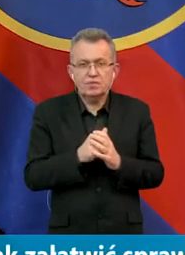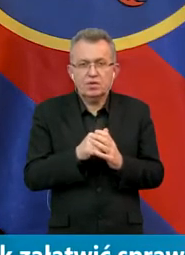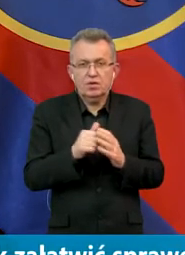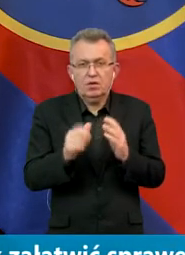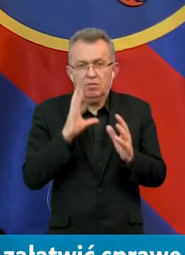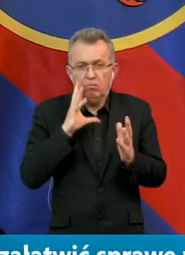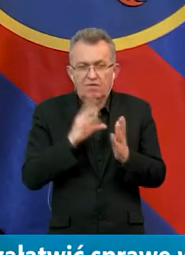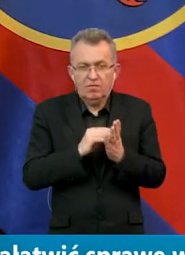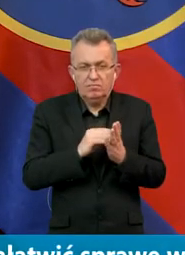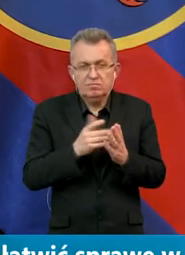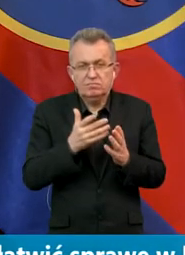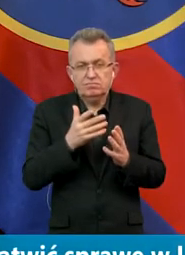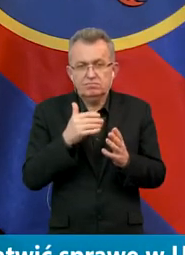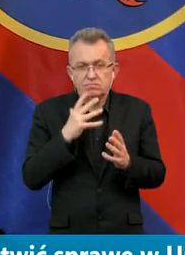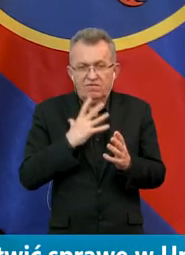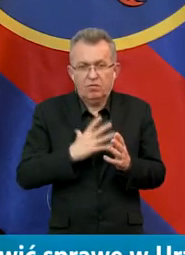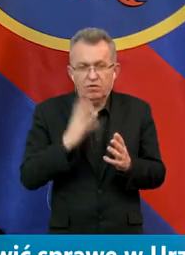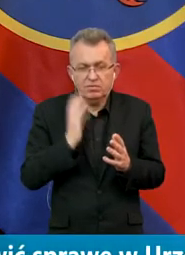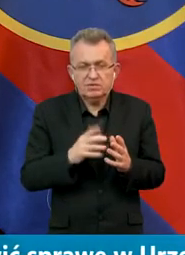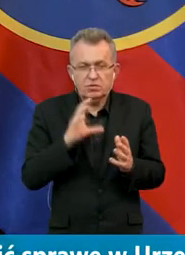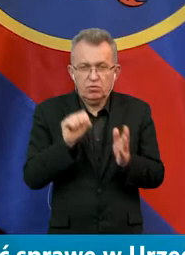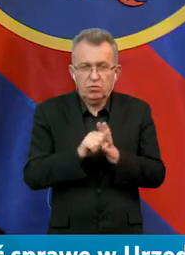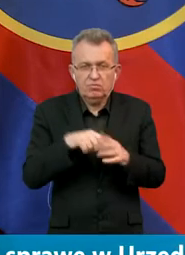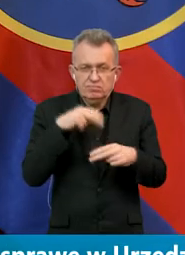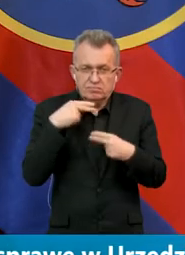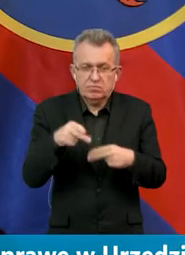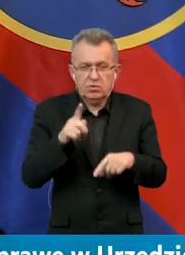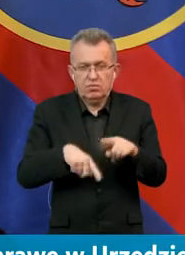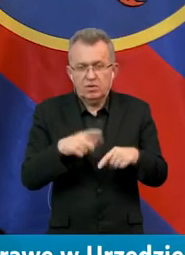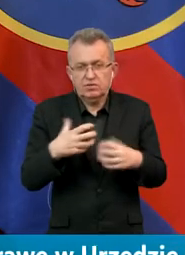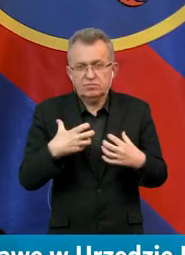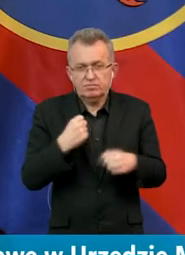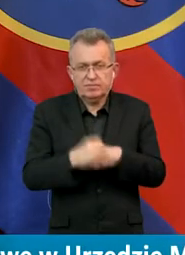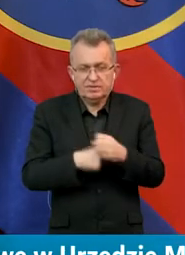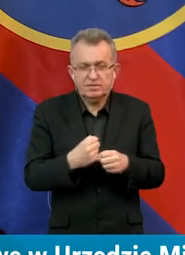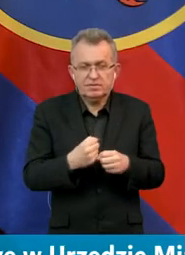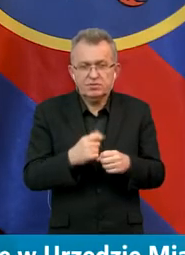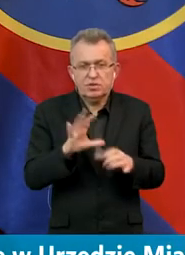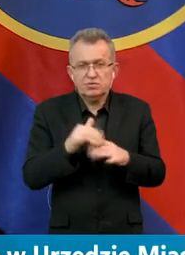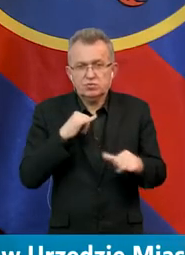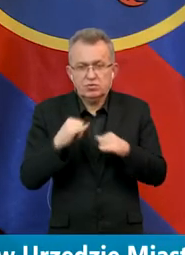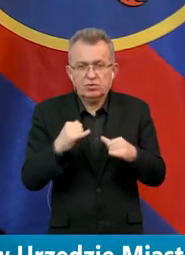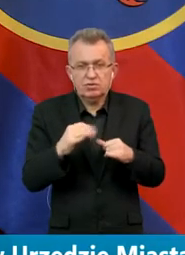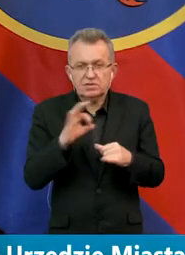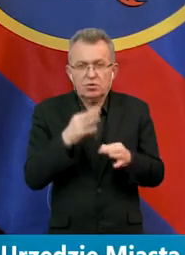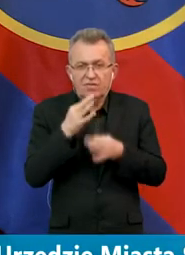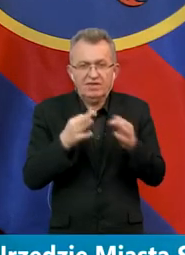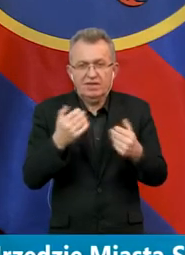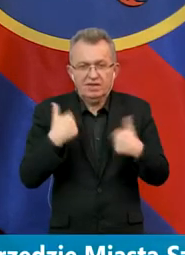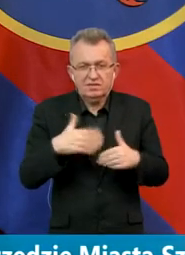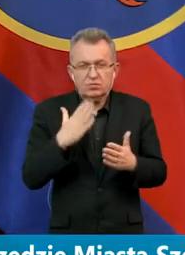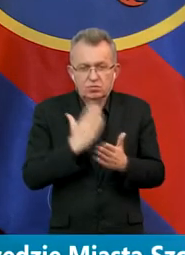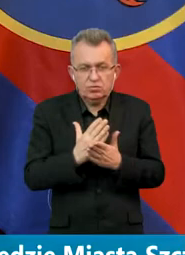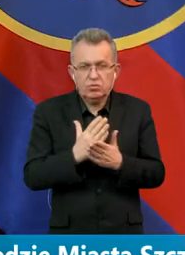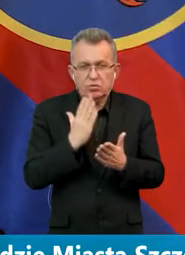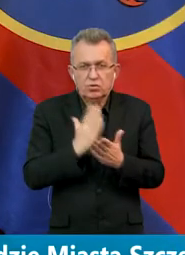Powoli będziemy przygotowywali się do pełnego otwarcia systemu zgodnie z tymi zapowiedziami rządowymi. Nie chcę tutaj o nich opowiadać, ponieważ tutaj też